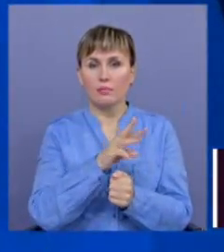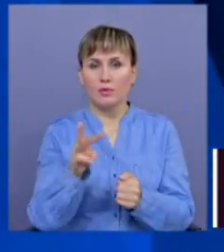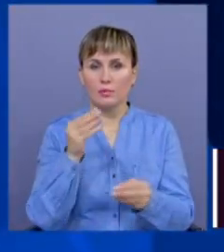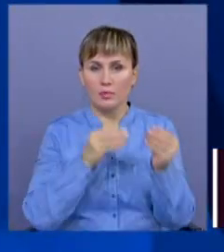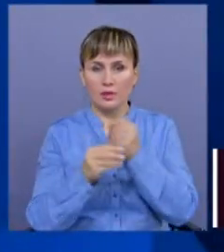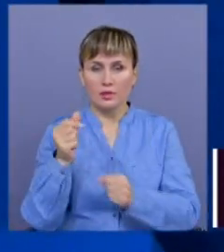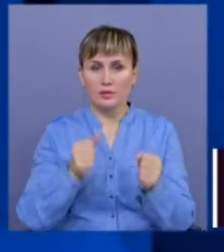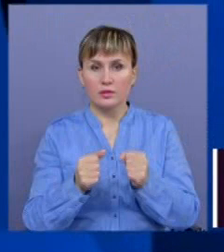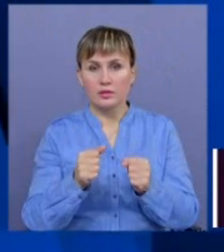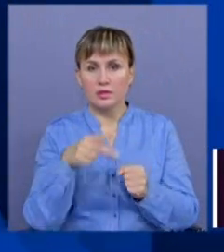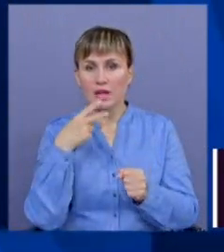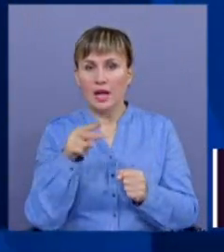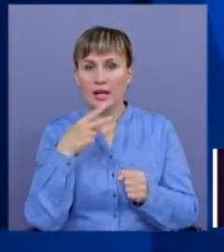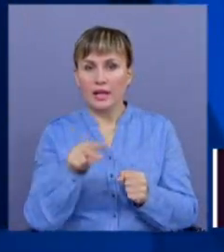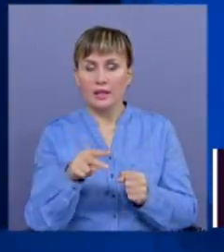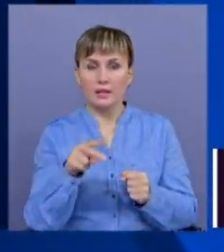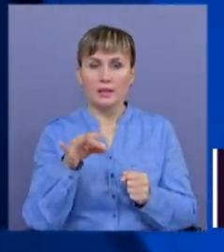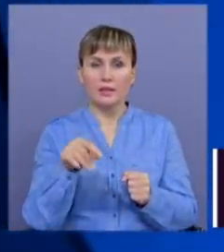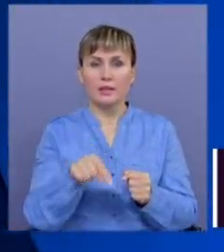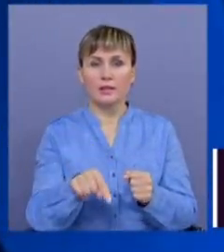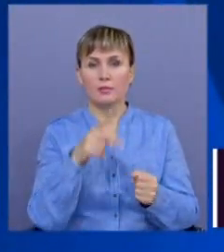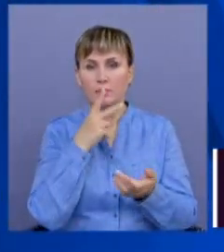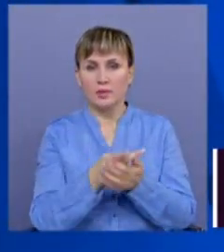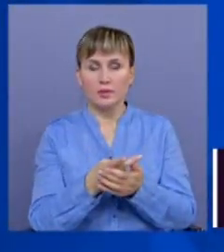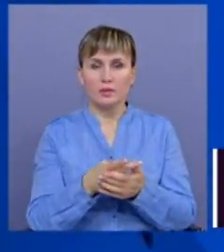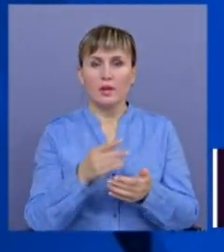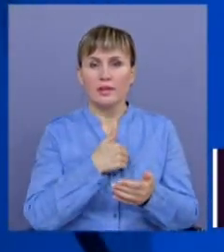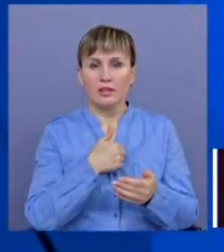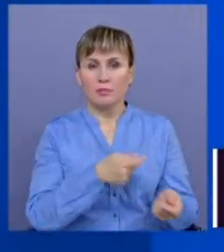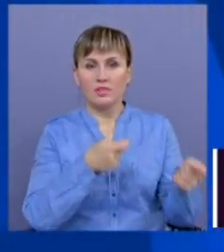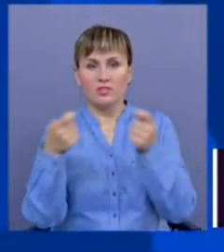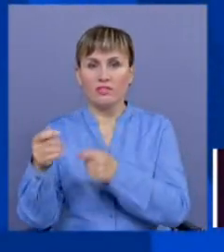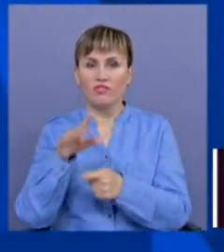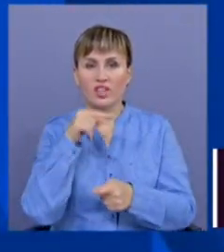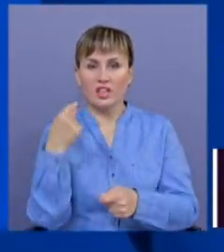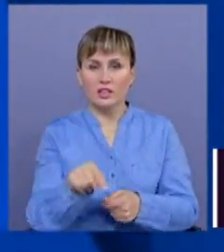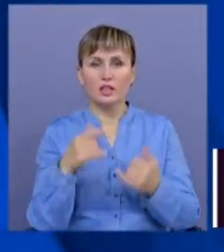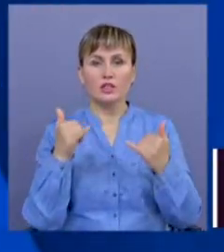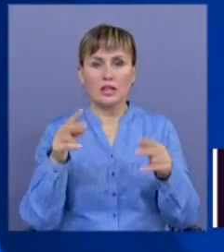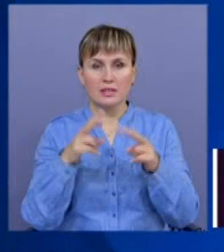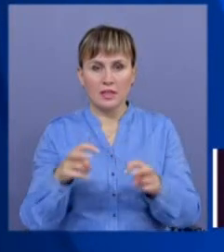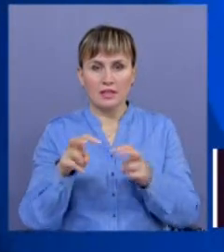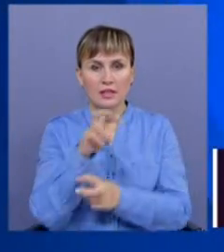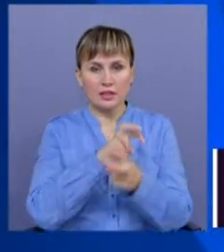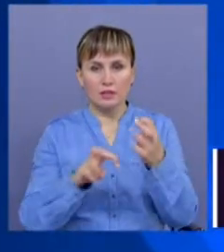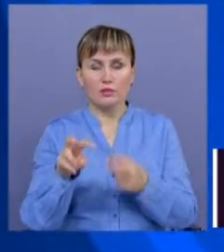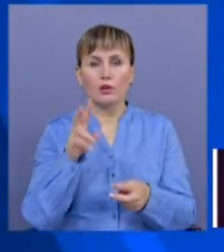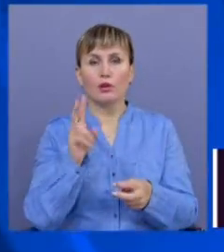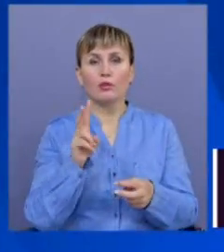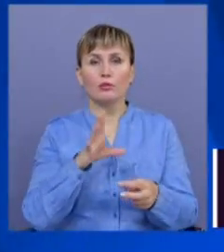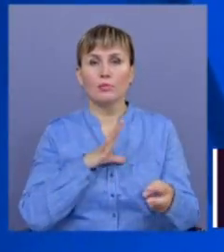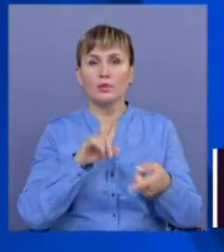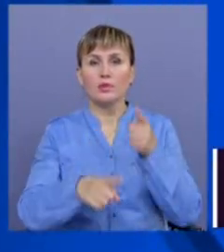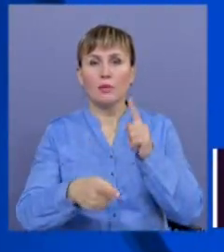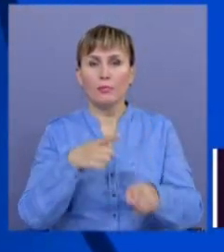акцизных марок на табачные изделия. Контрафакт подозреваемая пыталась провести в Россию. Сейчас следователи разыскивают ее возможных